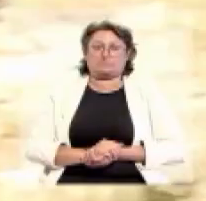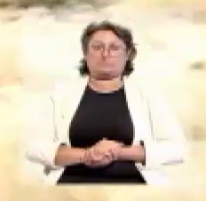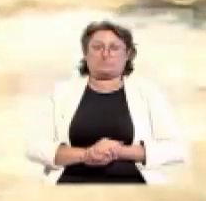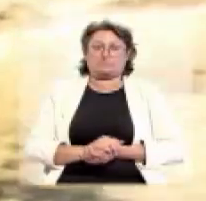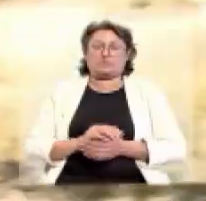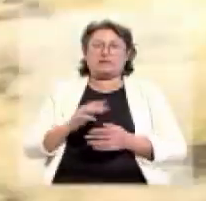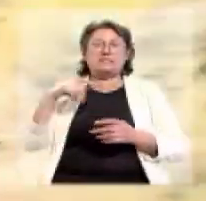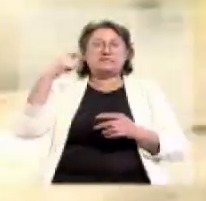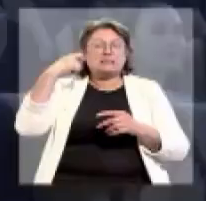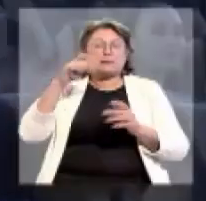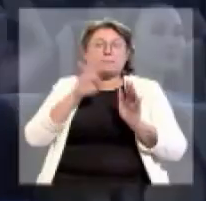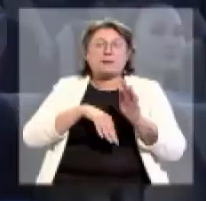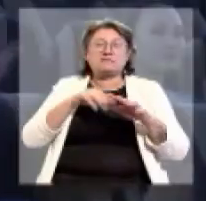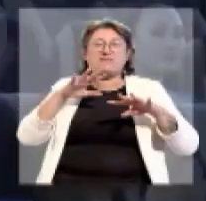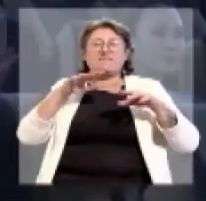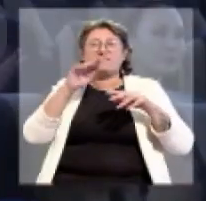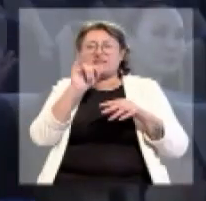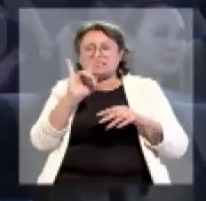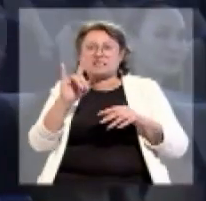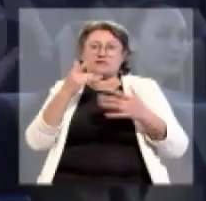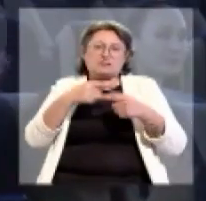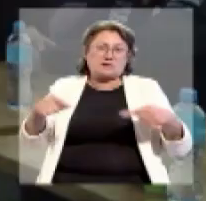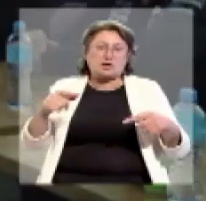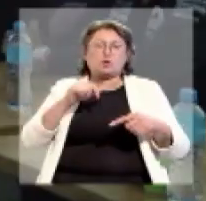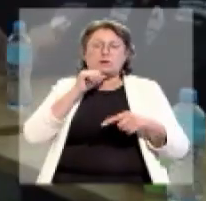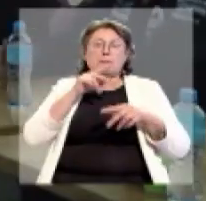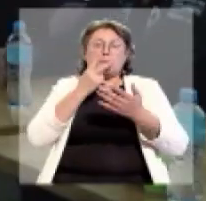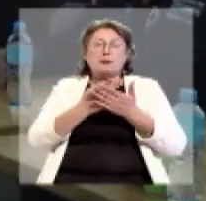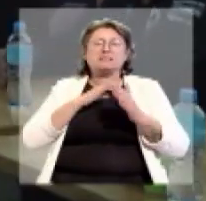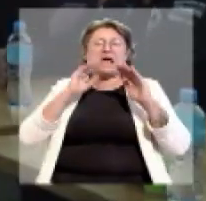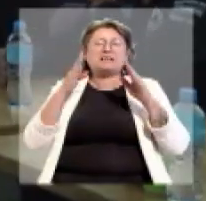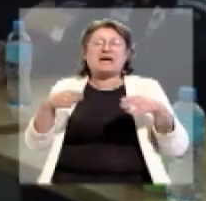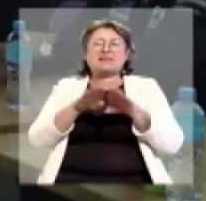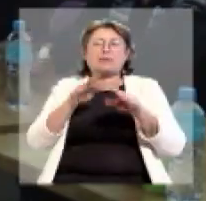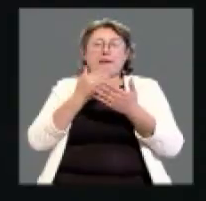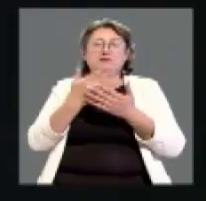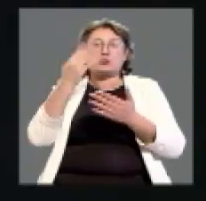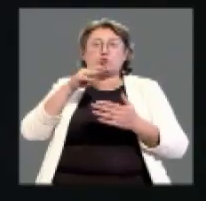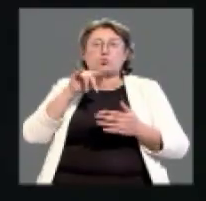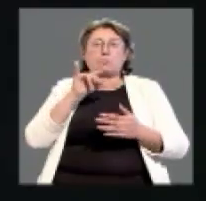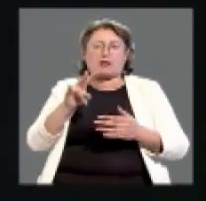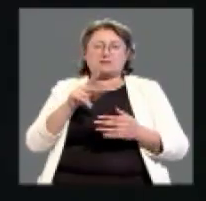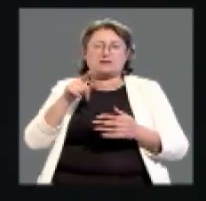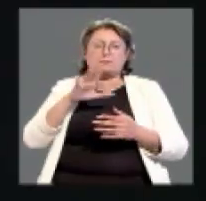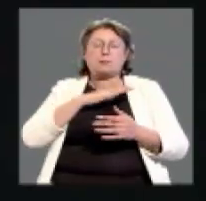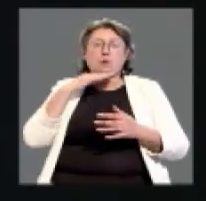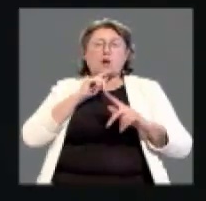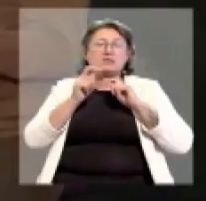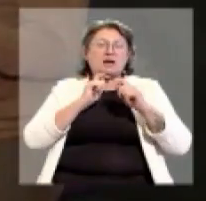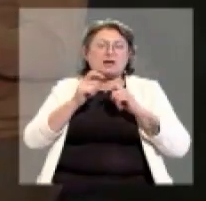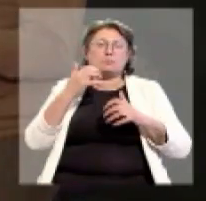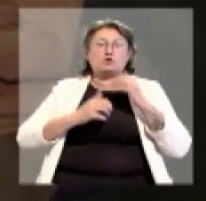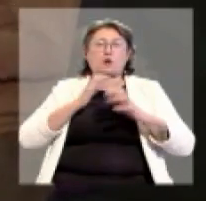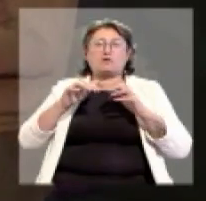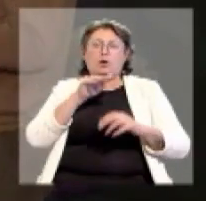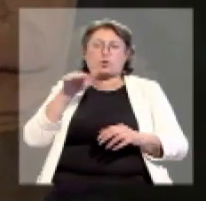Снят без фильтров и прикрас. В Кустанае состоялся закрытый показ фильма «Тюльпан». Кинолента удостоена массы наград